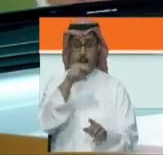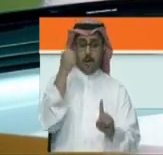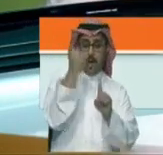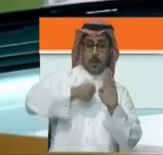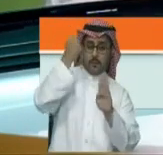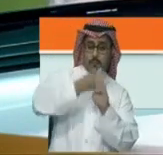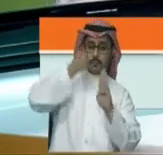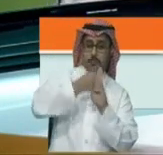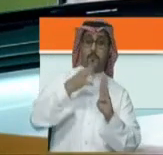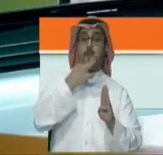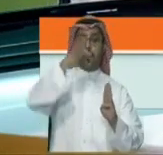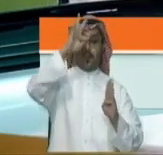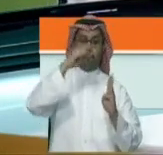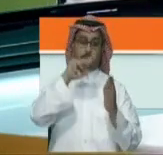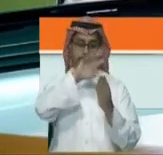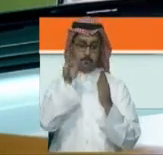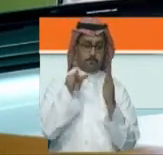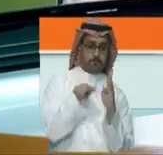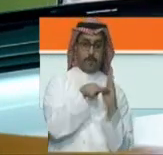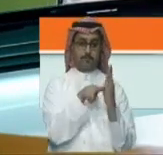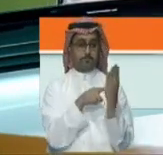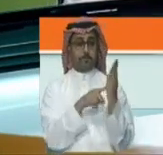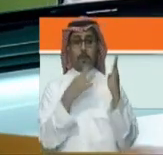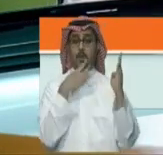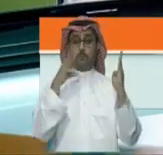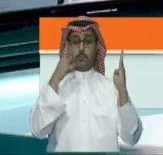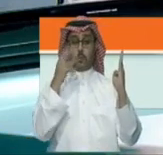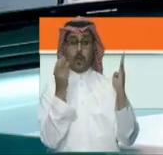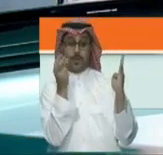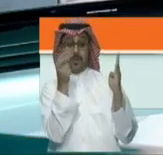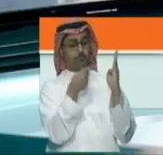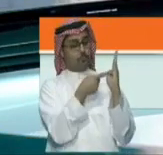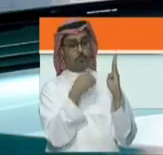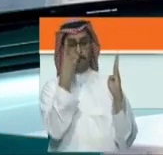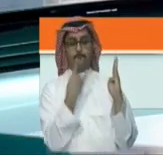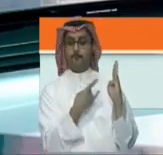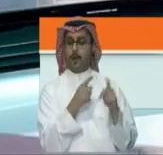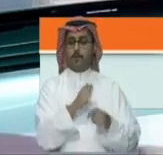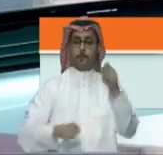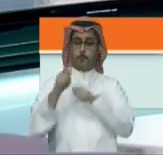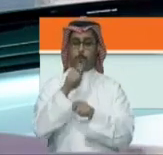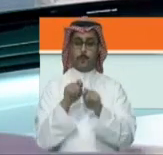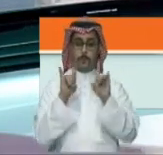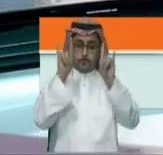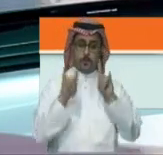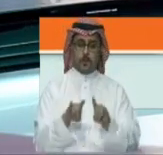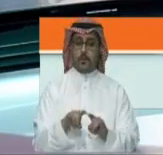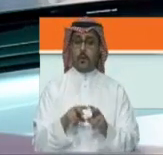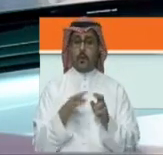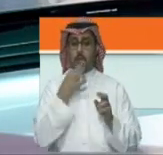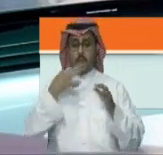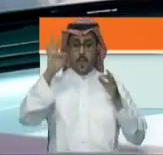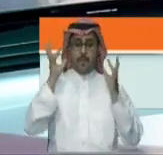العربية في عالم المجوهرات. الابتكارات التي يقدمها المصمم رضا عمدة في تصميم وصياغة المجوهرات والحلي